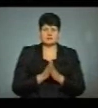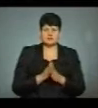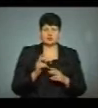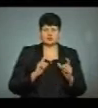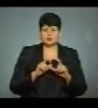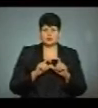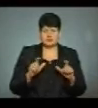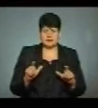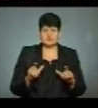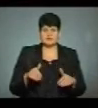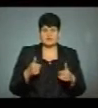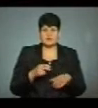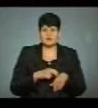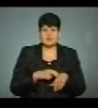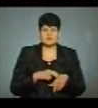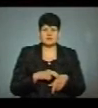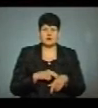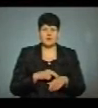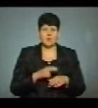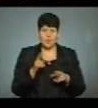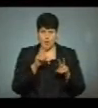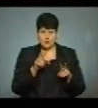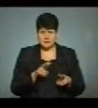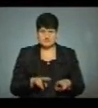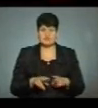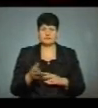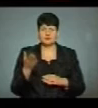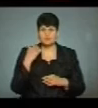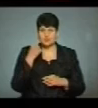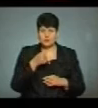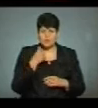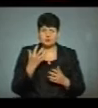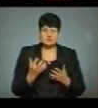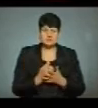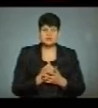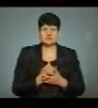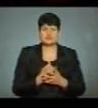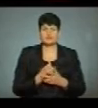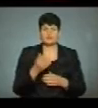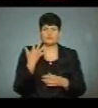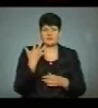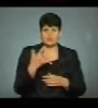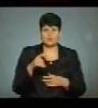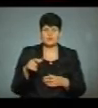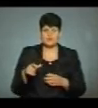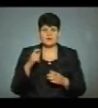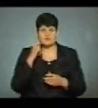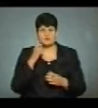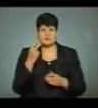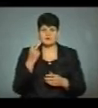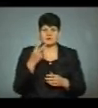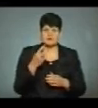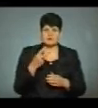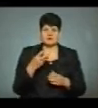лікарів за профоглядами. За її словами, минулого року лікарі обласного онкодиспансеру виявили онкопатології у 5 людей віком від 20